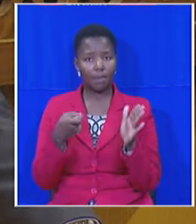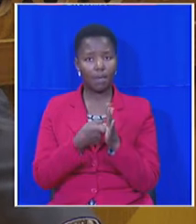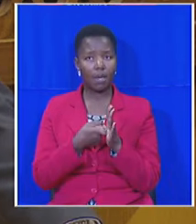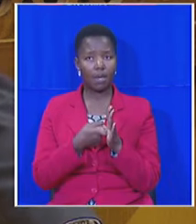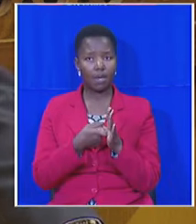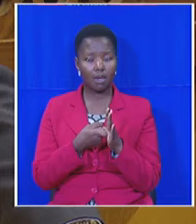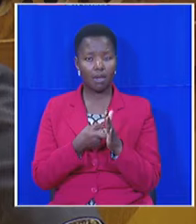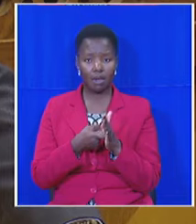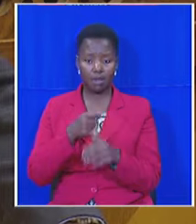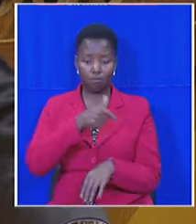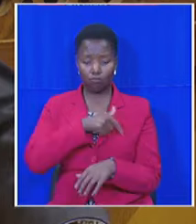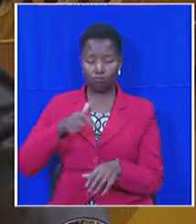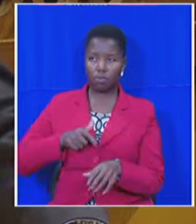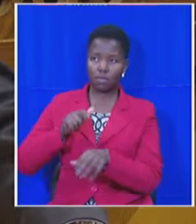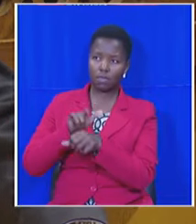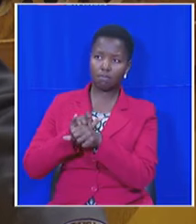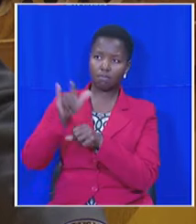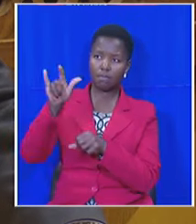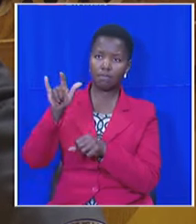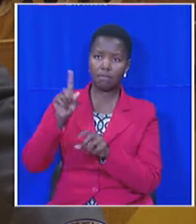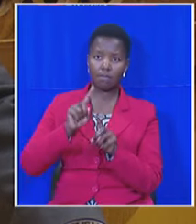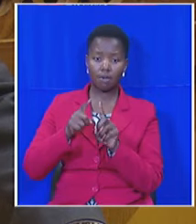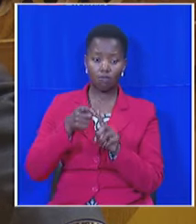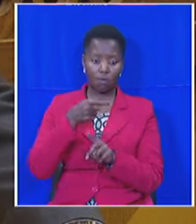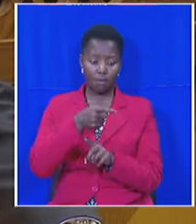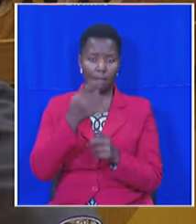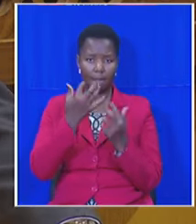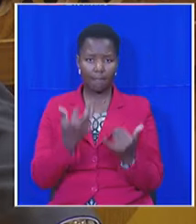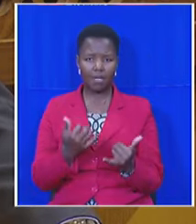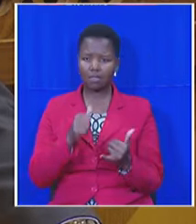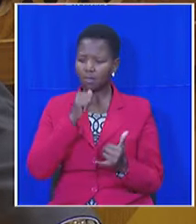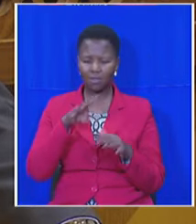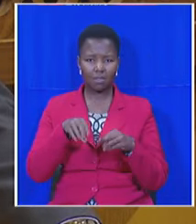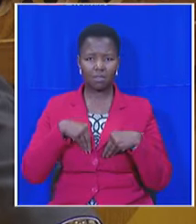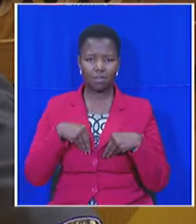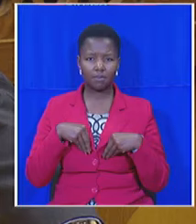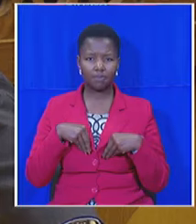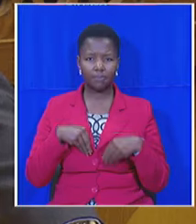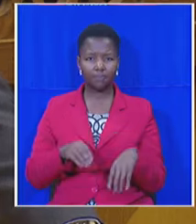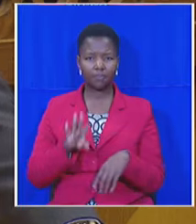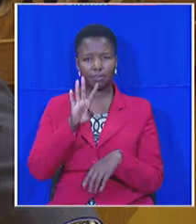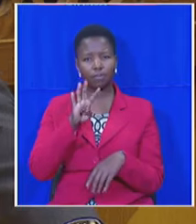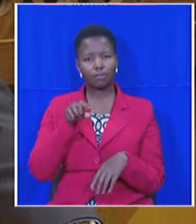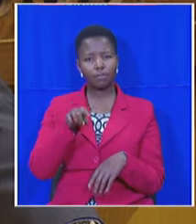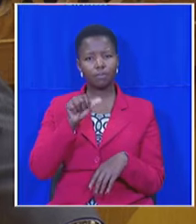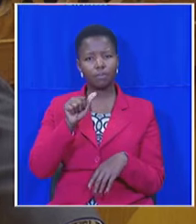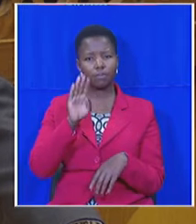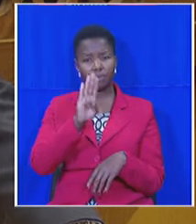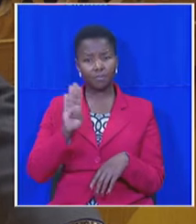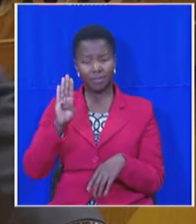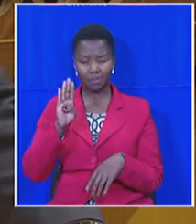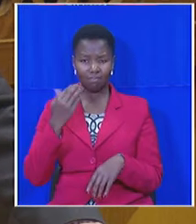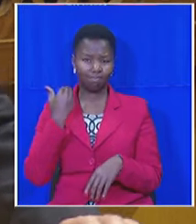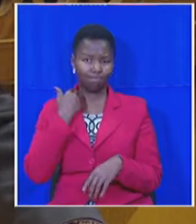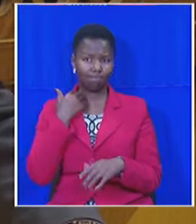die verdedigingsbegroting. En dit is totaal onaanvaarbaar. 4,3 miljard. Die agbare minister het in die begrotingsdebat